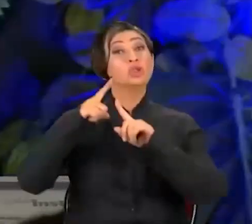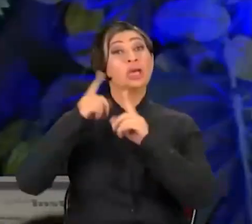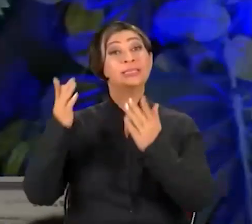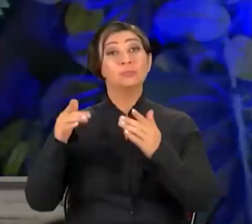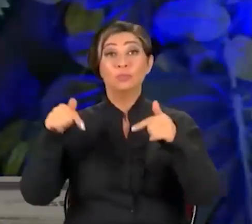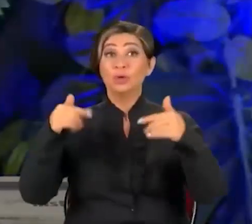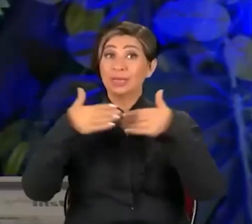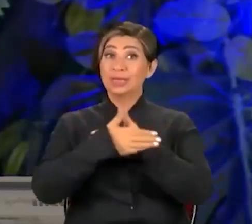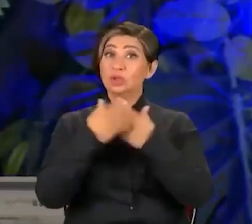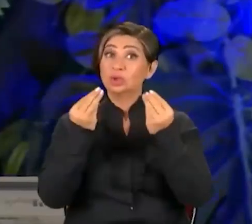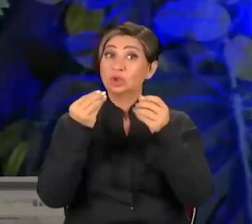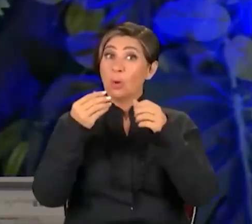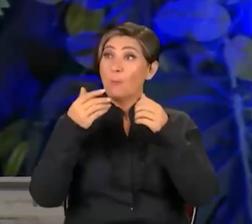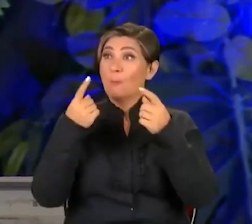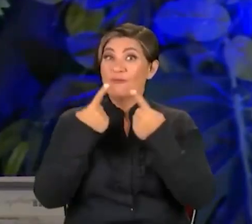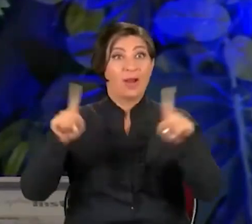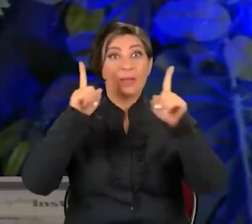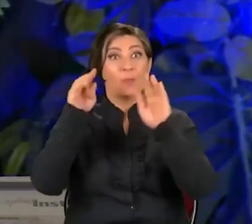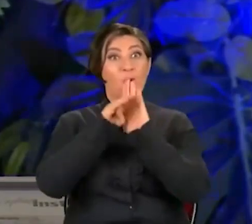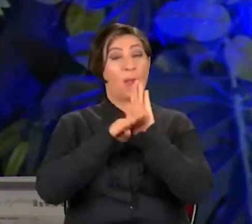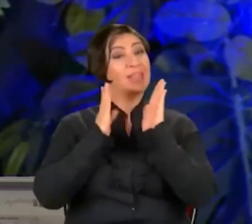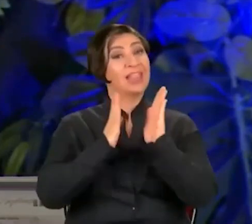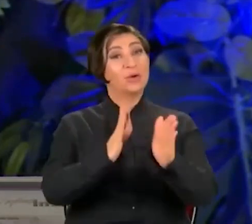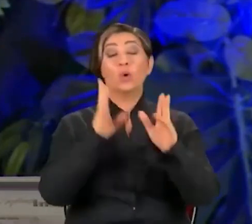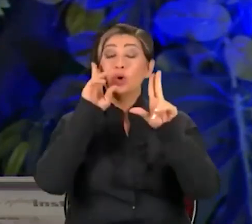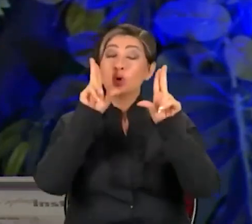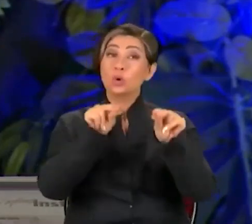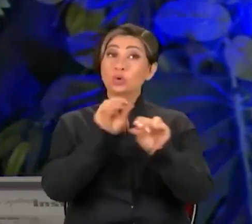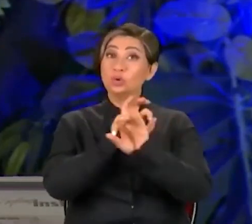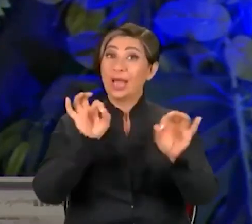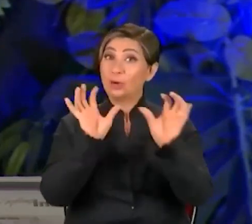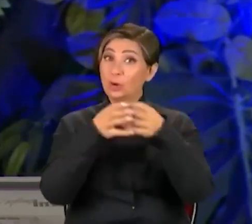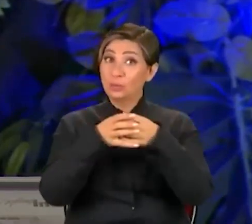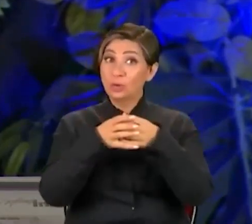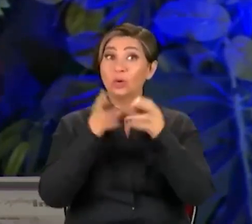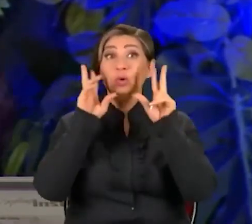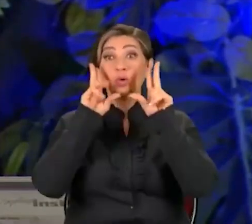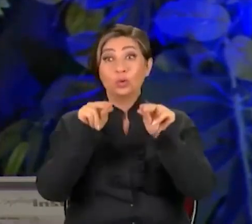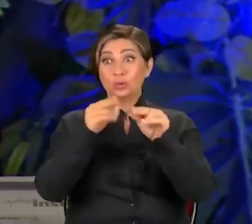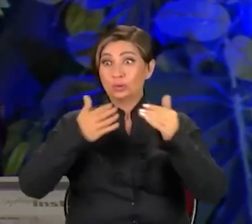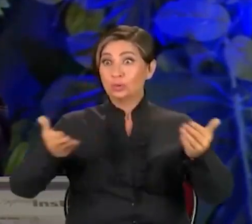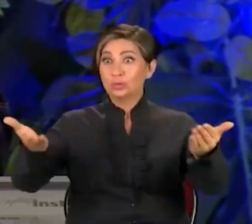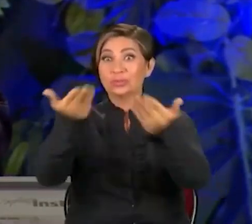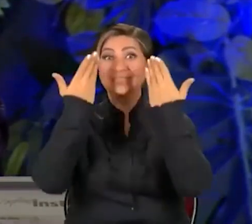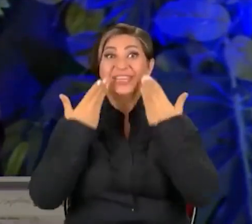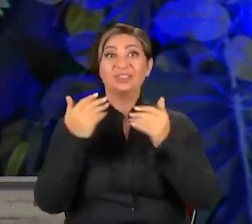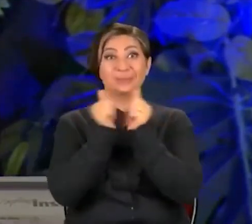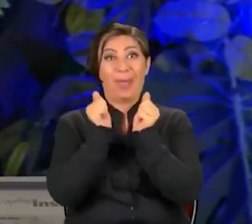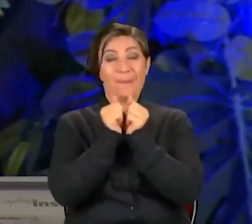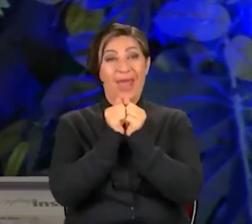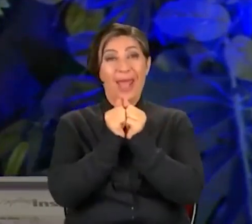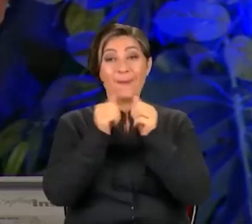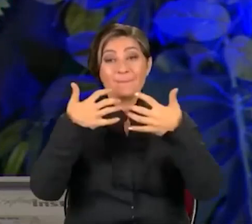Tuncel'cim, bu gece çok protest bir programa devam ediyoruz. Uykusuzlar Kulübü'nde uykusuz seyircilerimizle